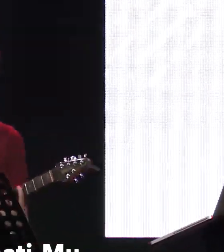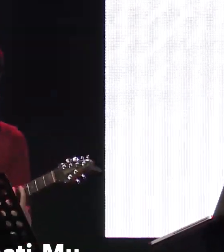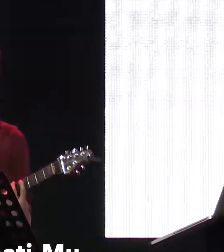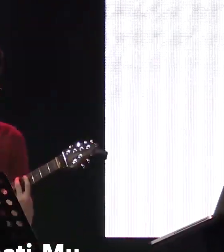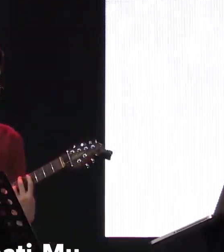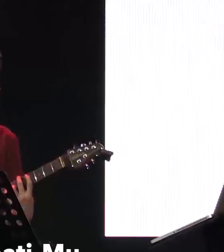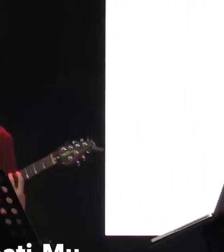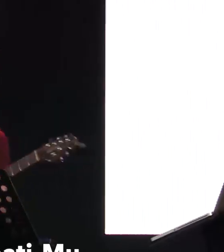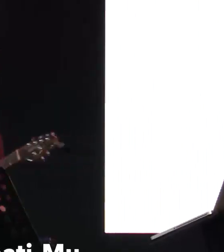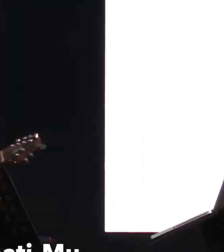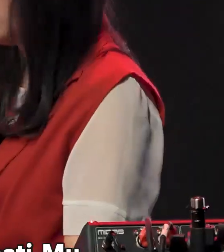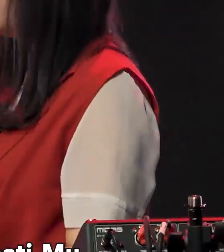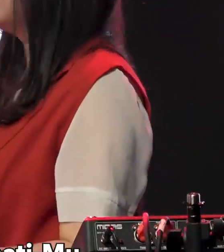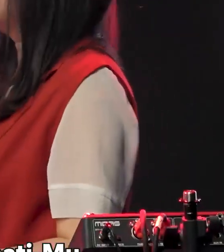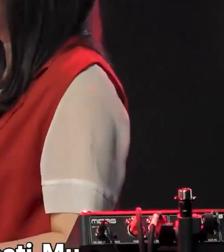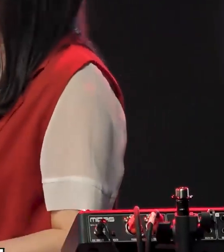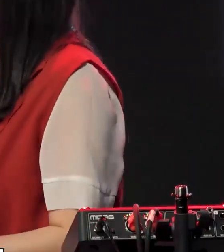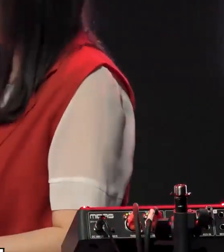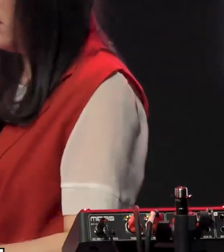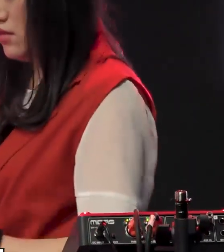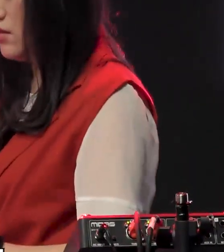kesayangan hati-Mu